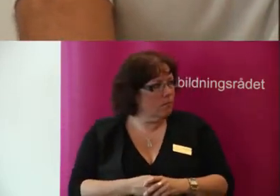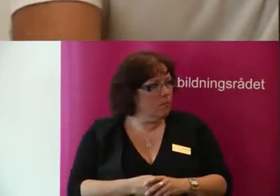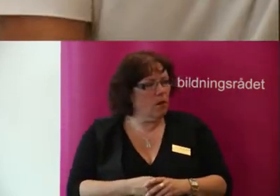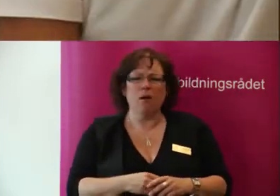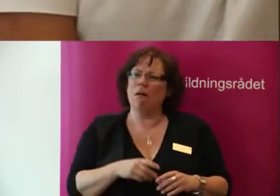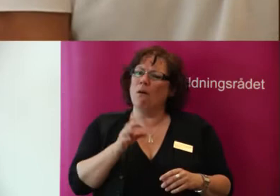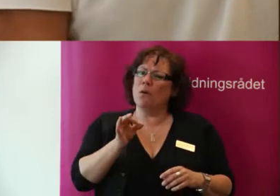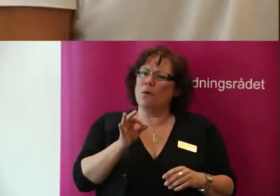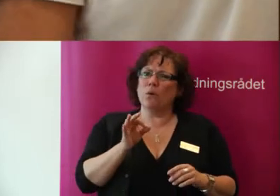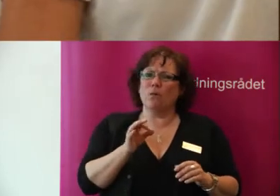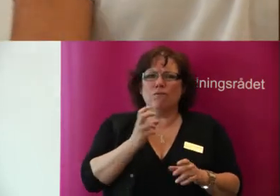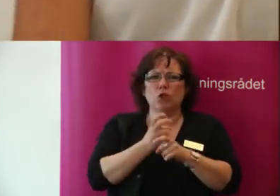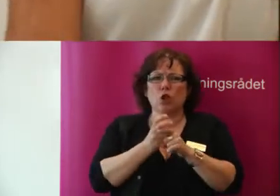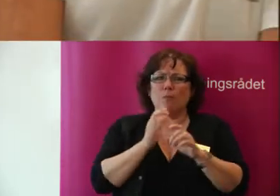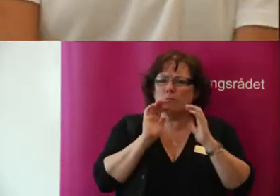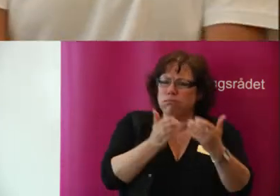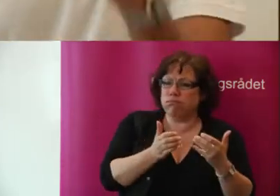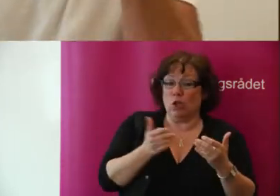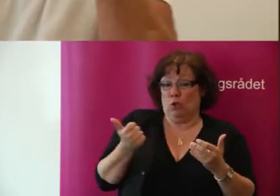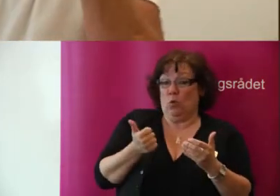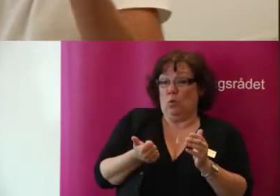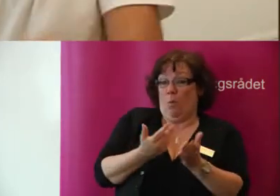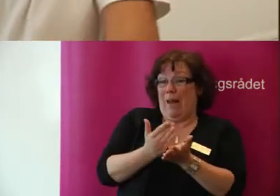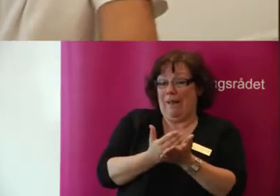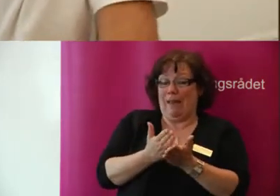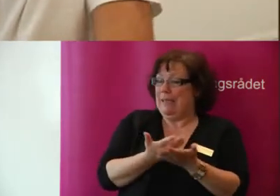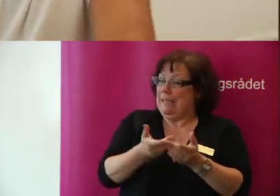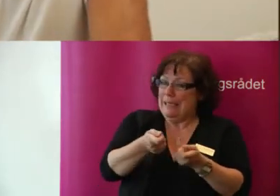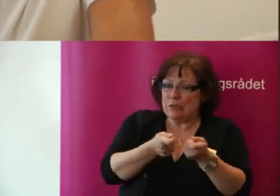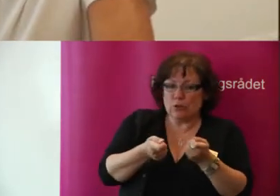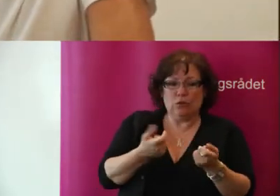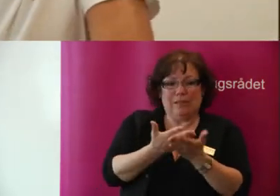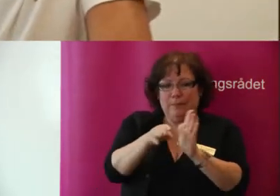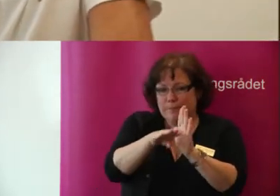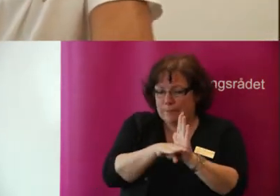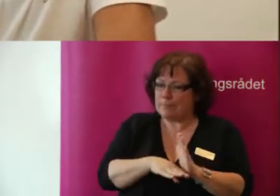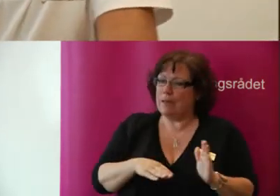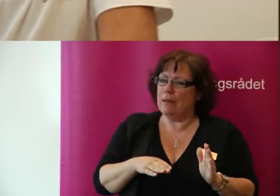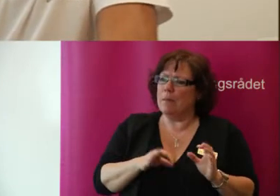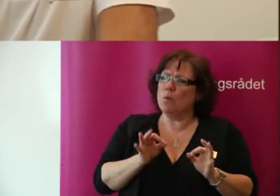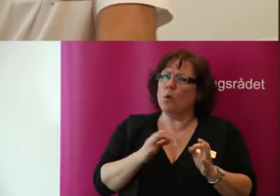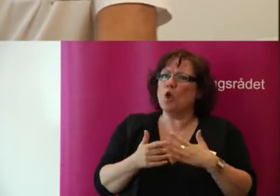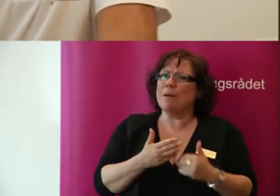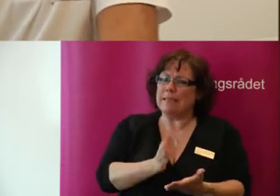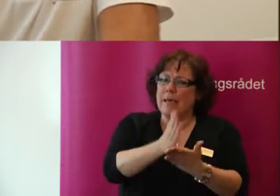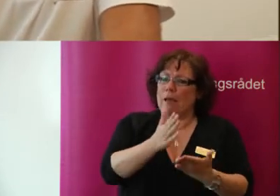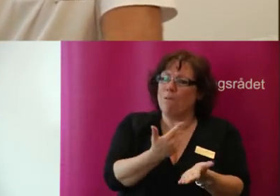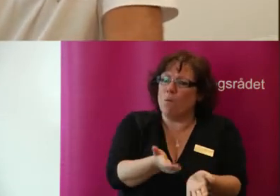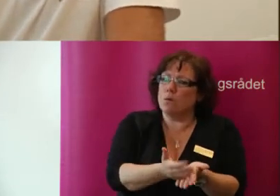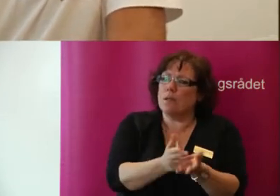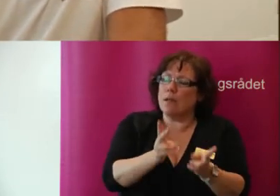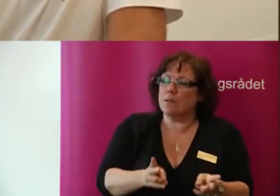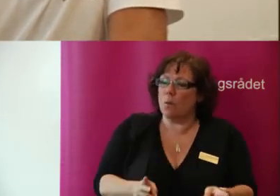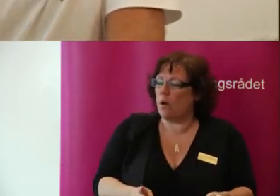det? Det du beskriver är ju inte reglerat, precis som du säger. Och det är någonting som inte riktigt går att ta på. Hur säkrar man detta? Ja,